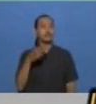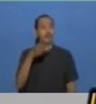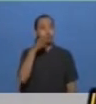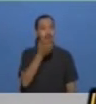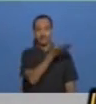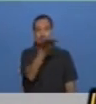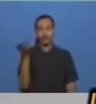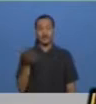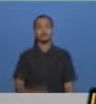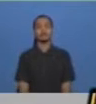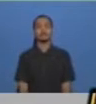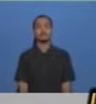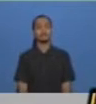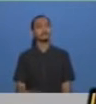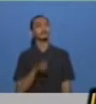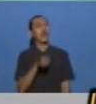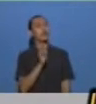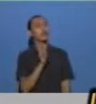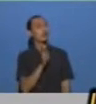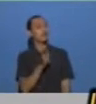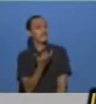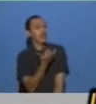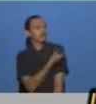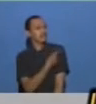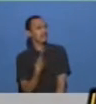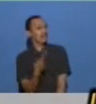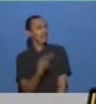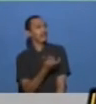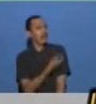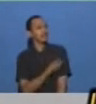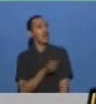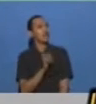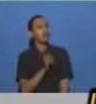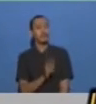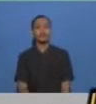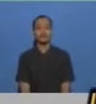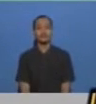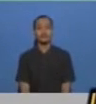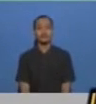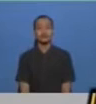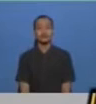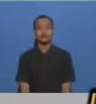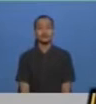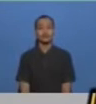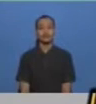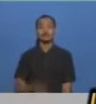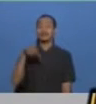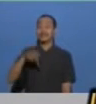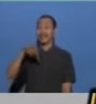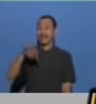Jadi mengapa kita harus vaksin gitu, Mbak Fira judulnya kan? Iya, karena sekarang sudah